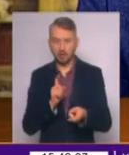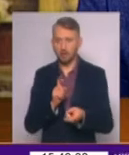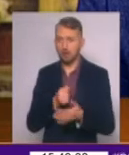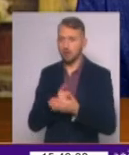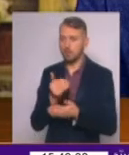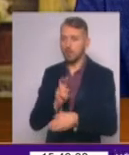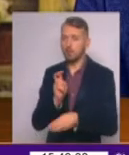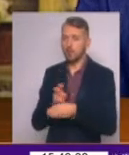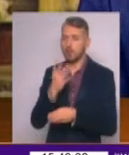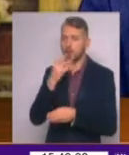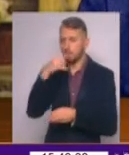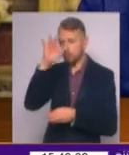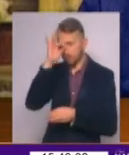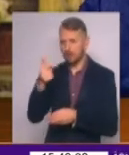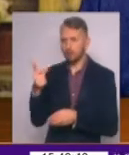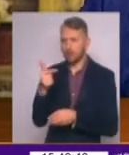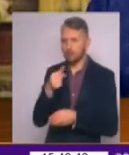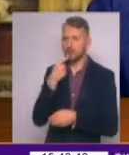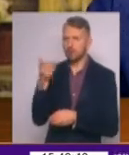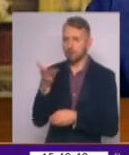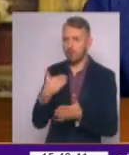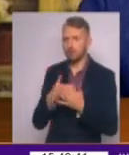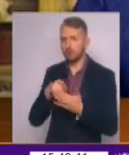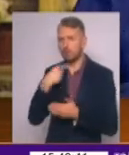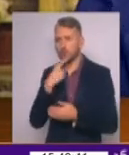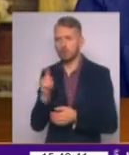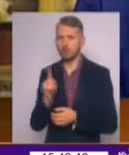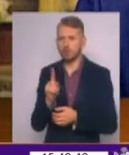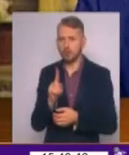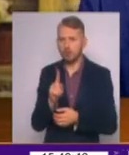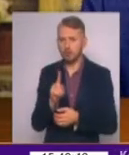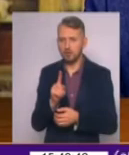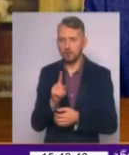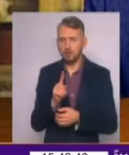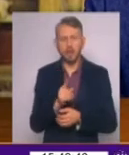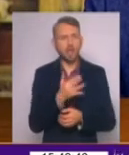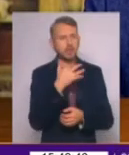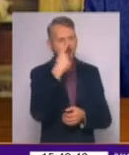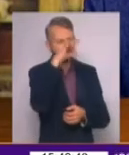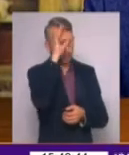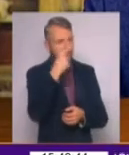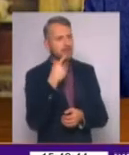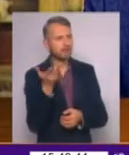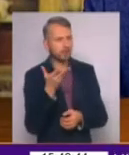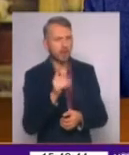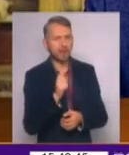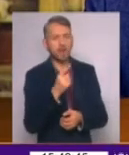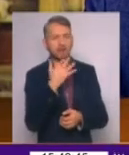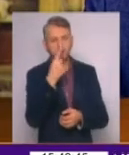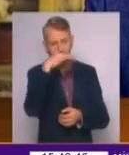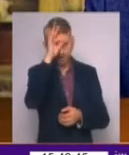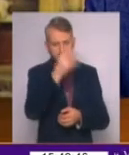Нацполіція минулого року у грудні і звітувала. І нібито говорили про те, що Нацполіція, змістовна розмова Нацполіція була. Звітувала, але Нацполіція